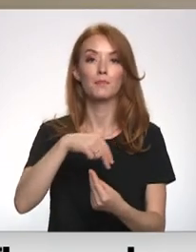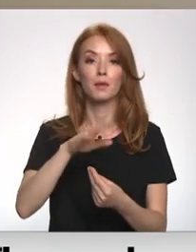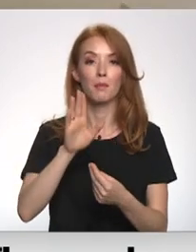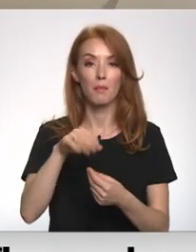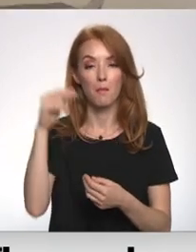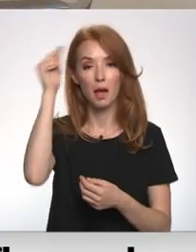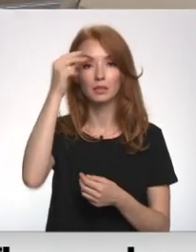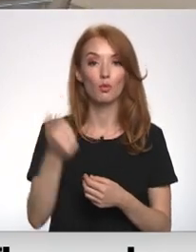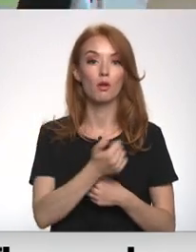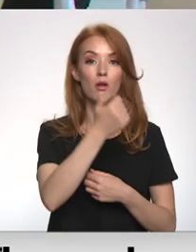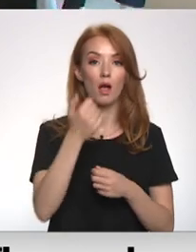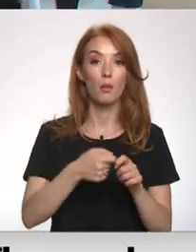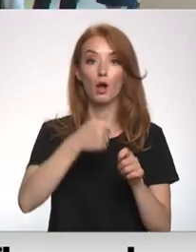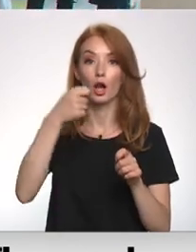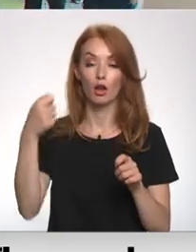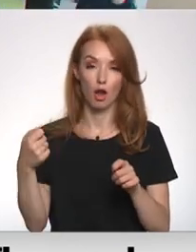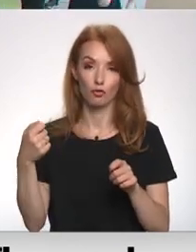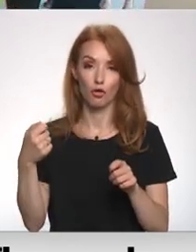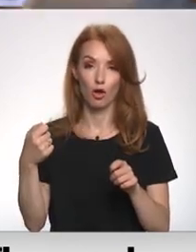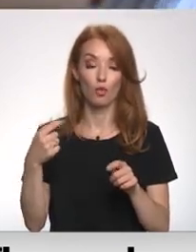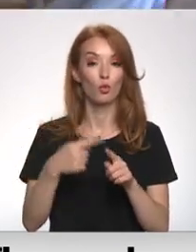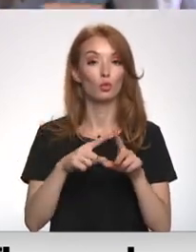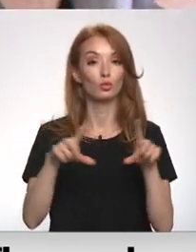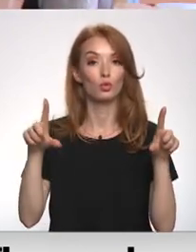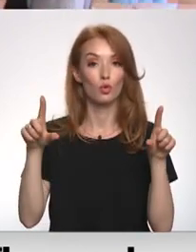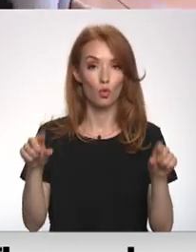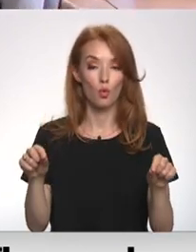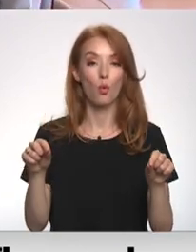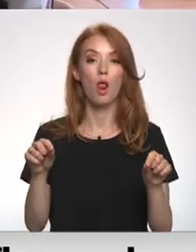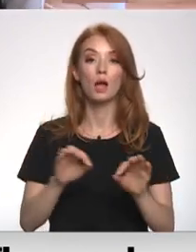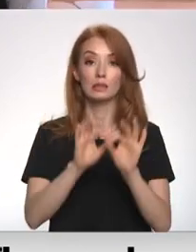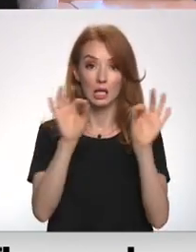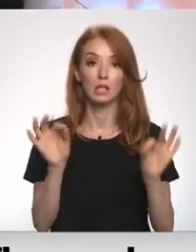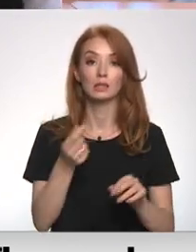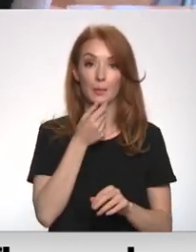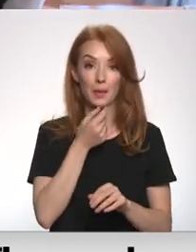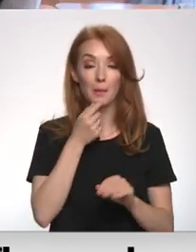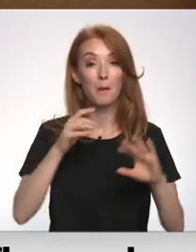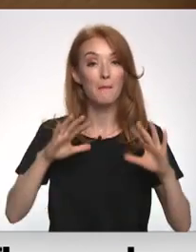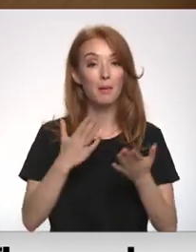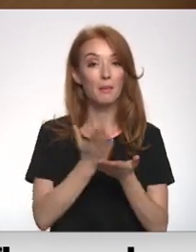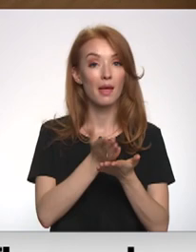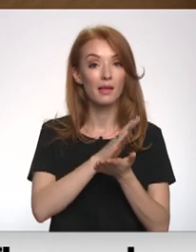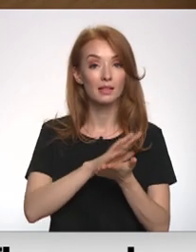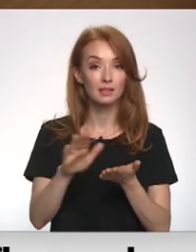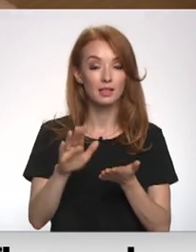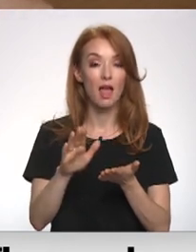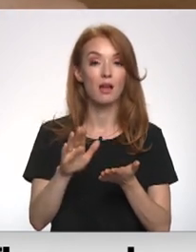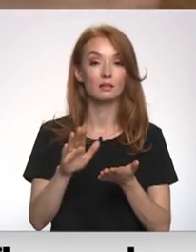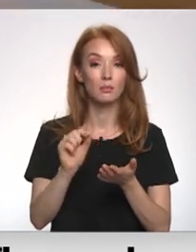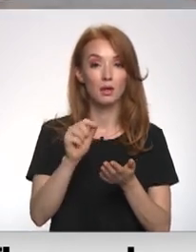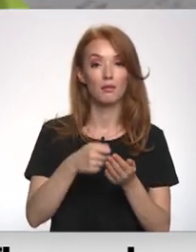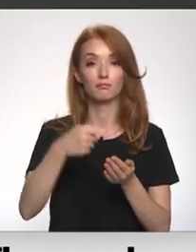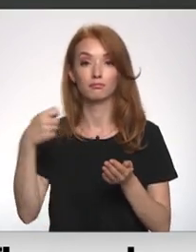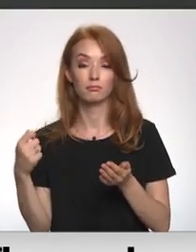mācību gada pagarināšanu. Saskaņā ar ko skola aizvien sāktos septembrī, bet beigtos nevis maijā kā pašlaik, bet